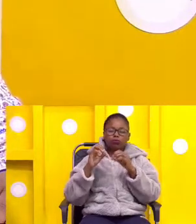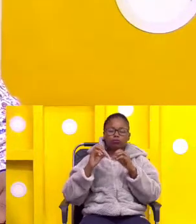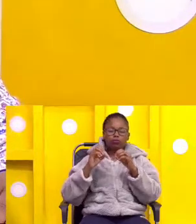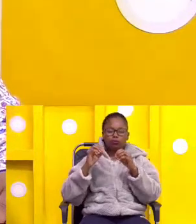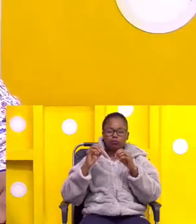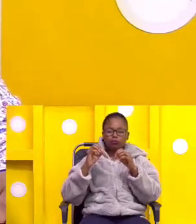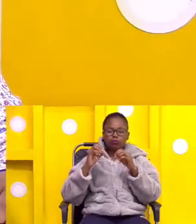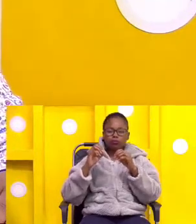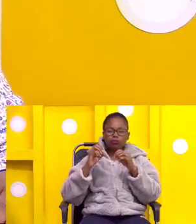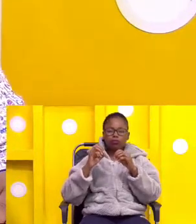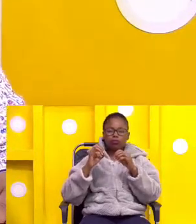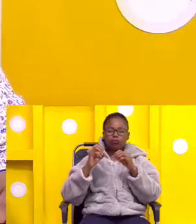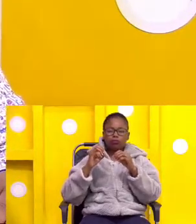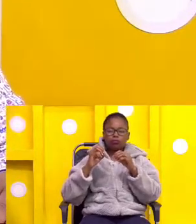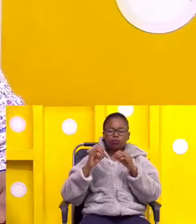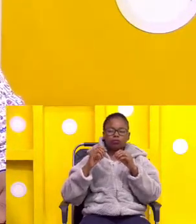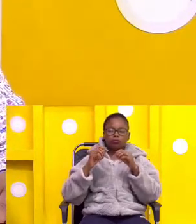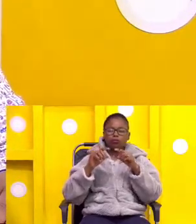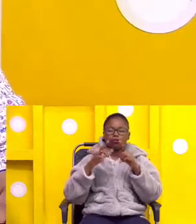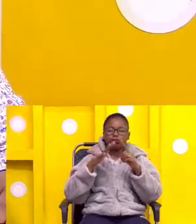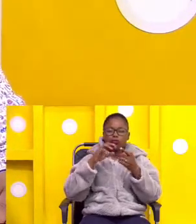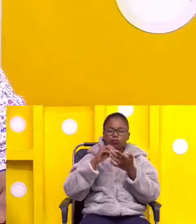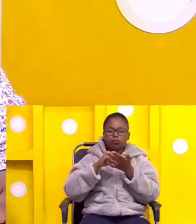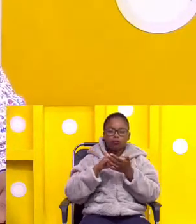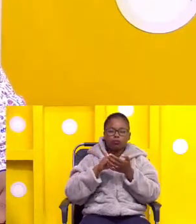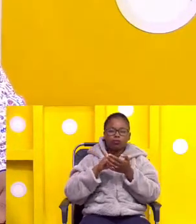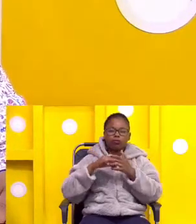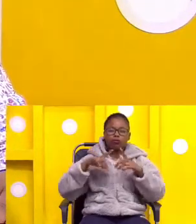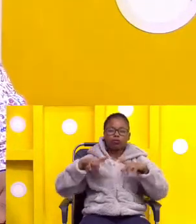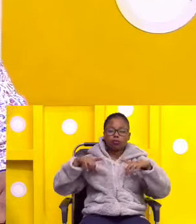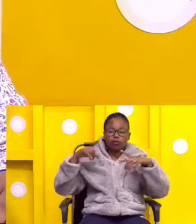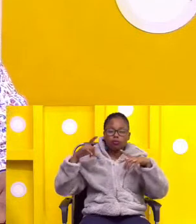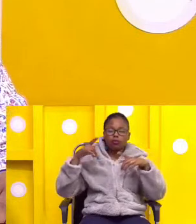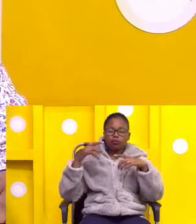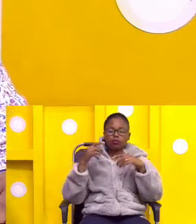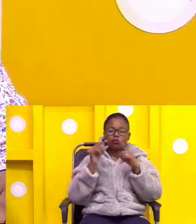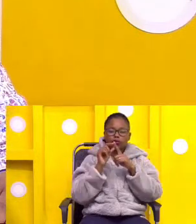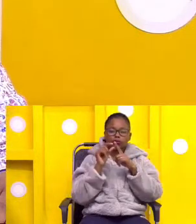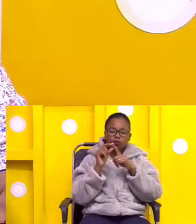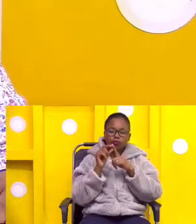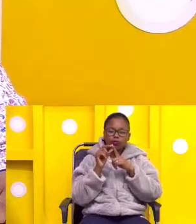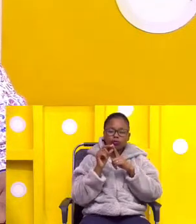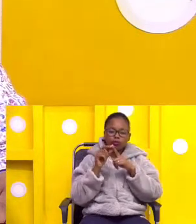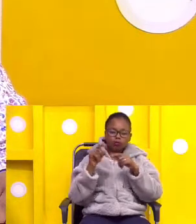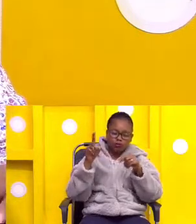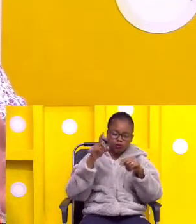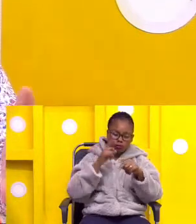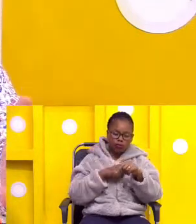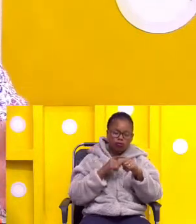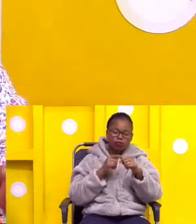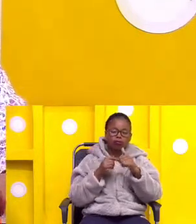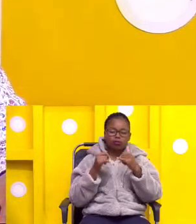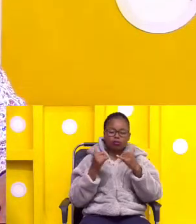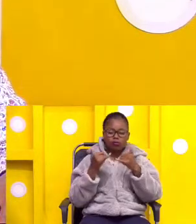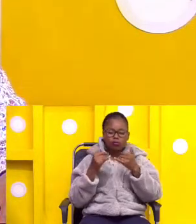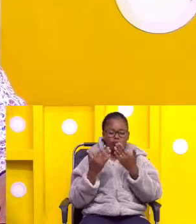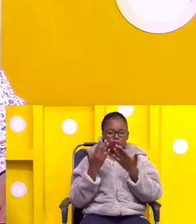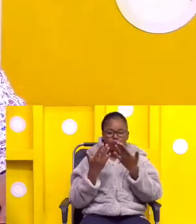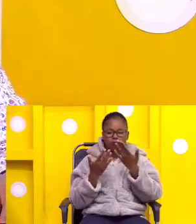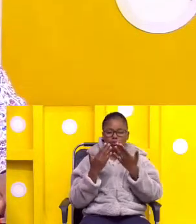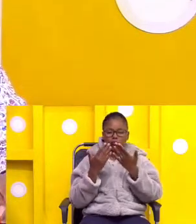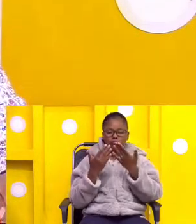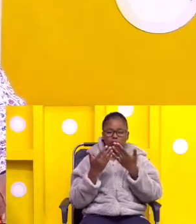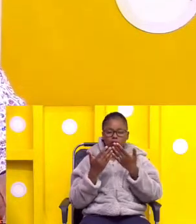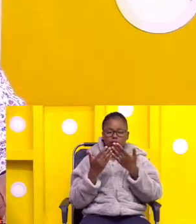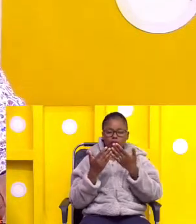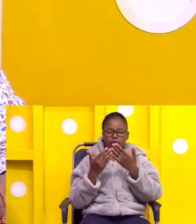Hada siugo siena muoyo. Nikuwa na kaili siuri muda kaineyo. Toto kole gine besa igi ya kiate kanile